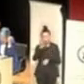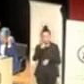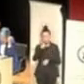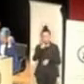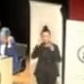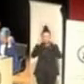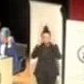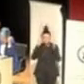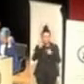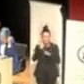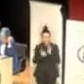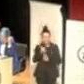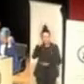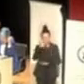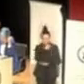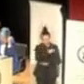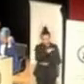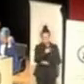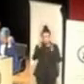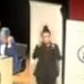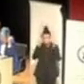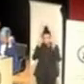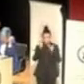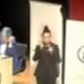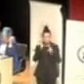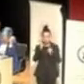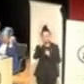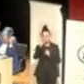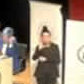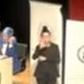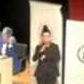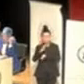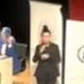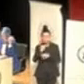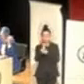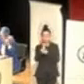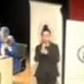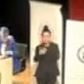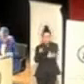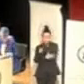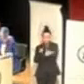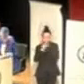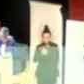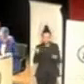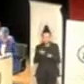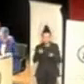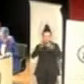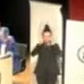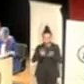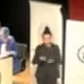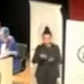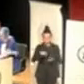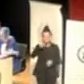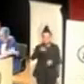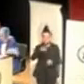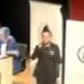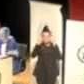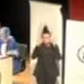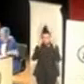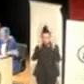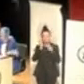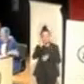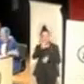Genel Müdürlüğü'nde Kültür Turizm Uzman Yardımcısı olarak çalışma hayatına başladı. Halen Kültür Turizm Uzmanı olarak